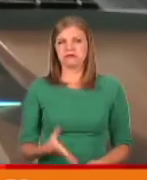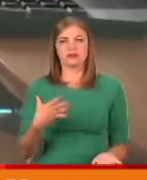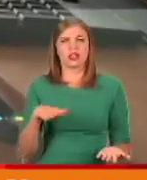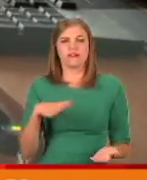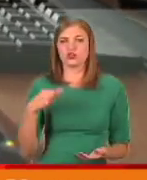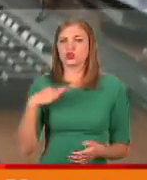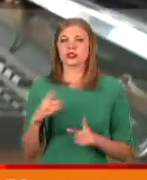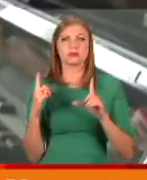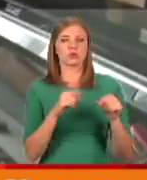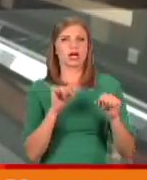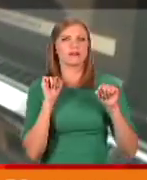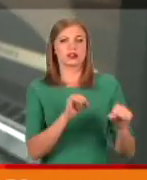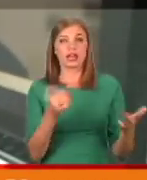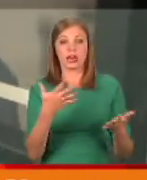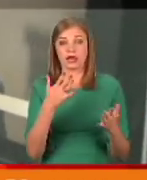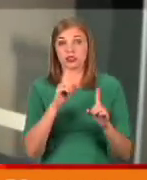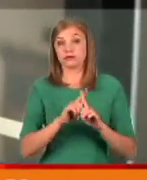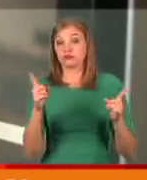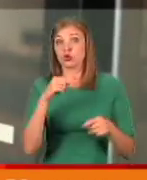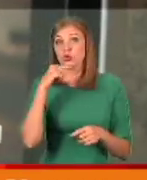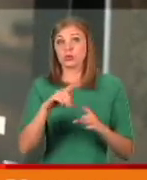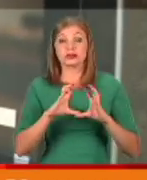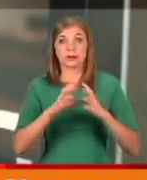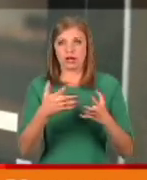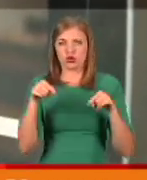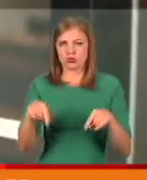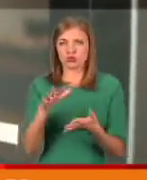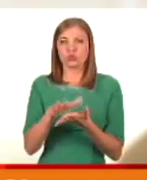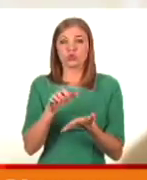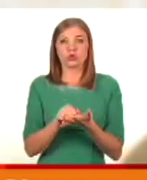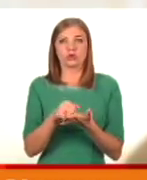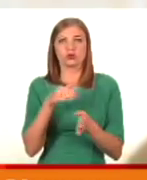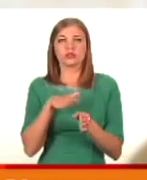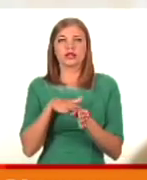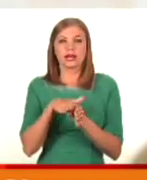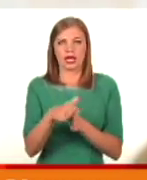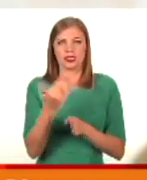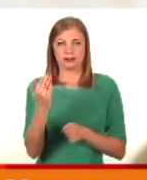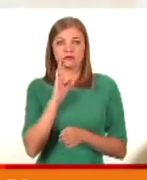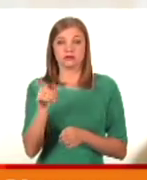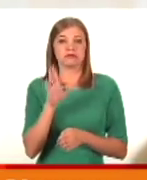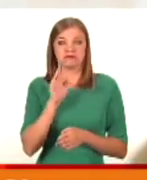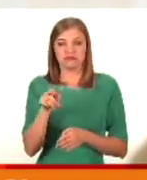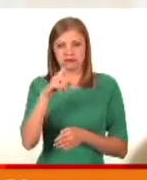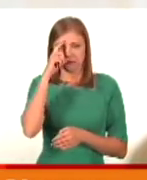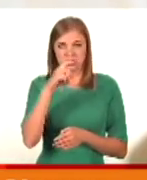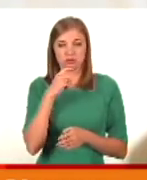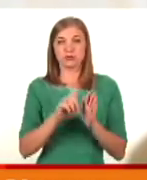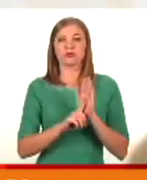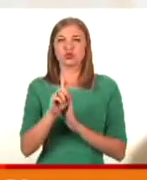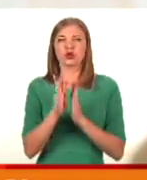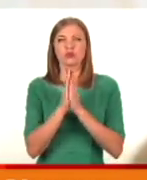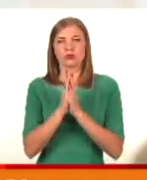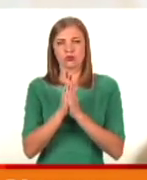Навіщо син поїхав захищати якийсь міфічний русський мір, якщо тут руйнується геть небездоганний її? Вона не розуміє. Спочатку